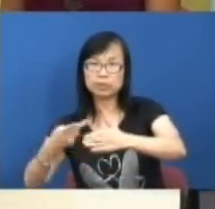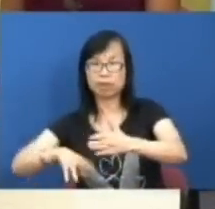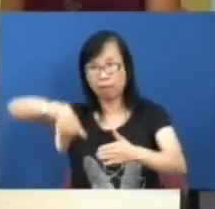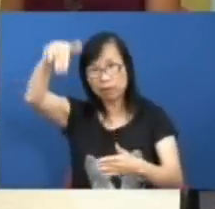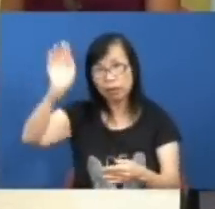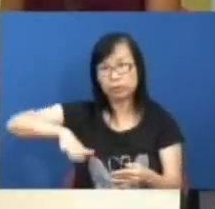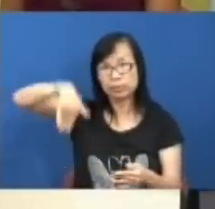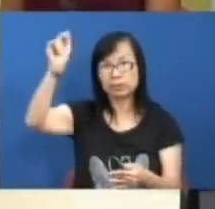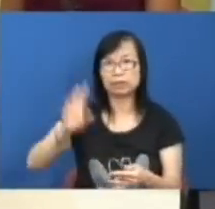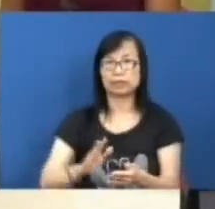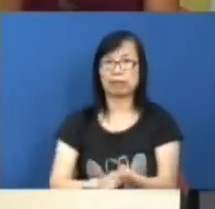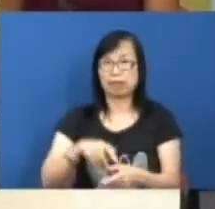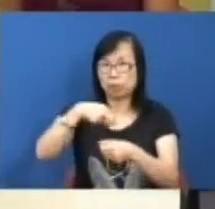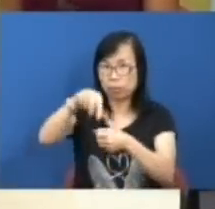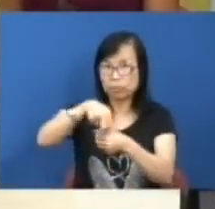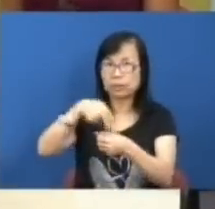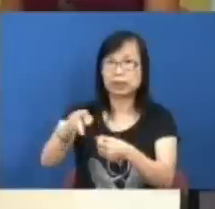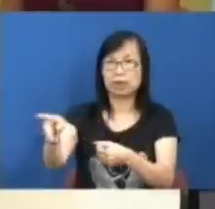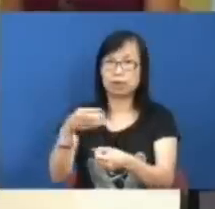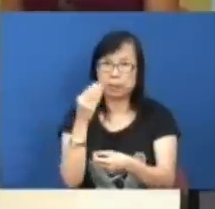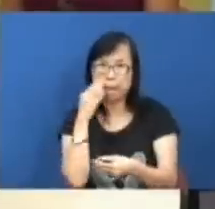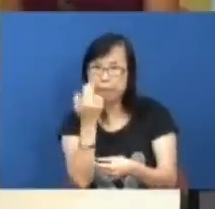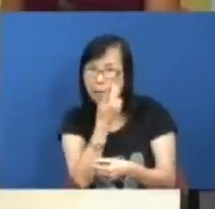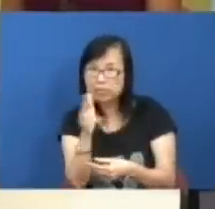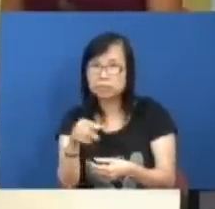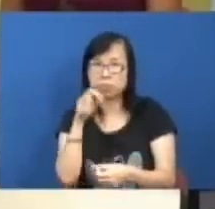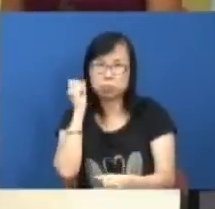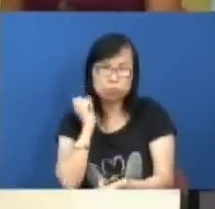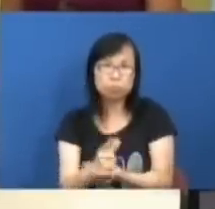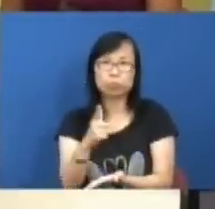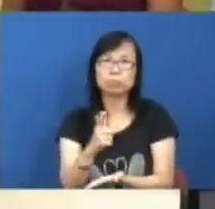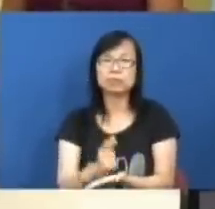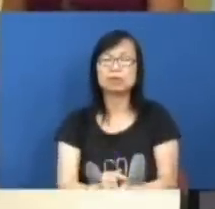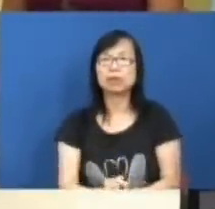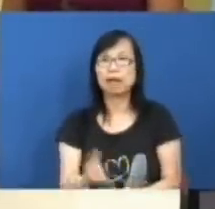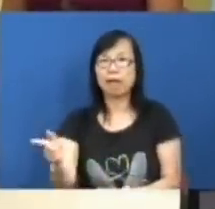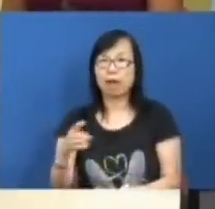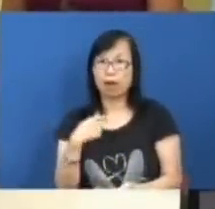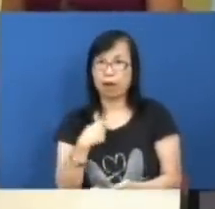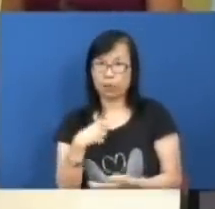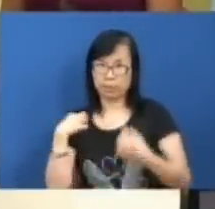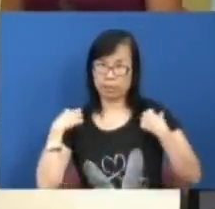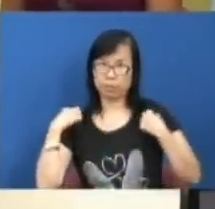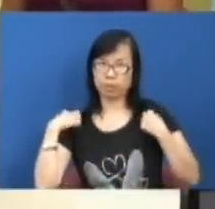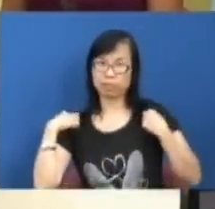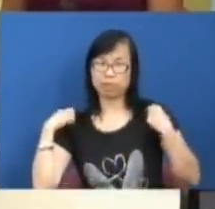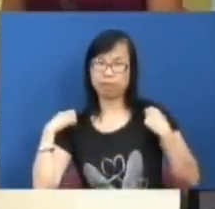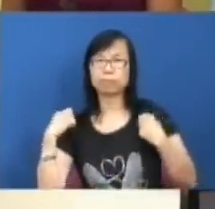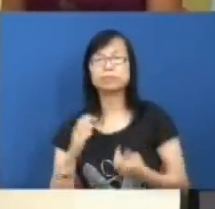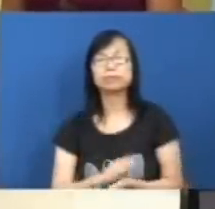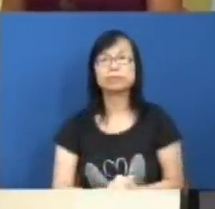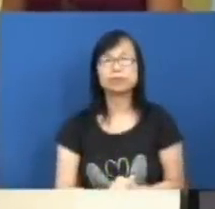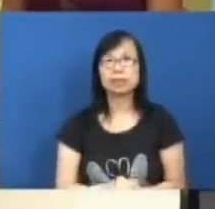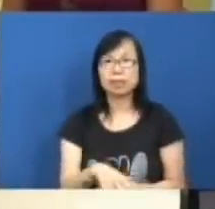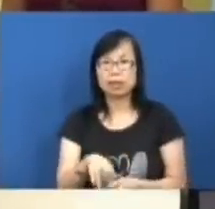嗰個工藝嘅銷售咧，我哋都扮演住好重要嘅角色嘅，因為最後就係我哋著衫嗰個嘅防線，咁所以